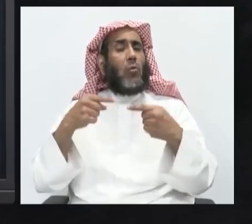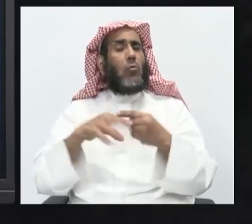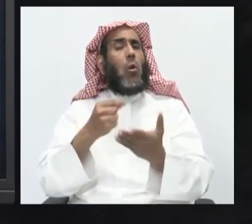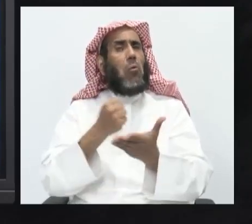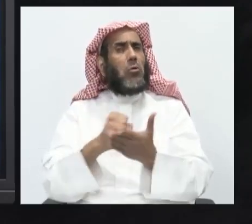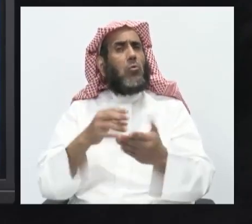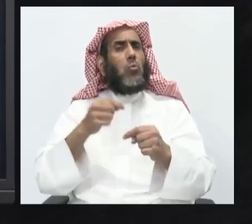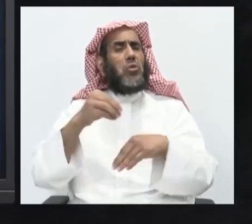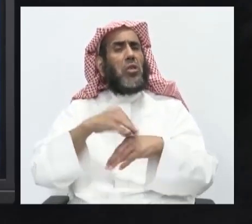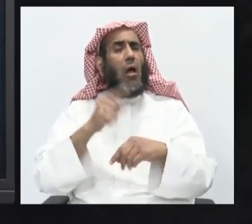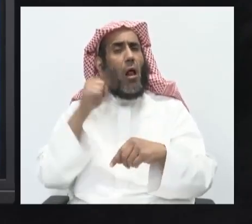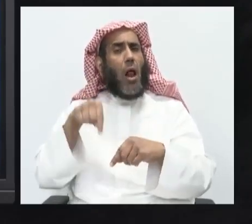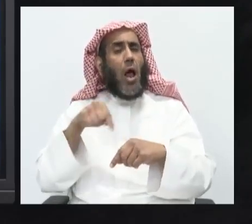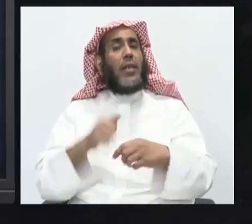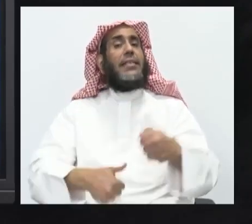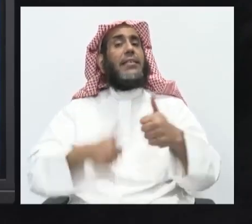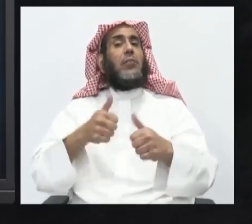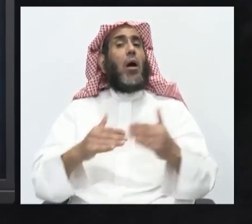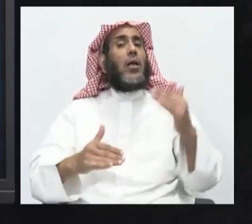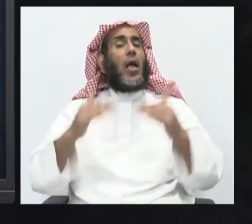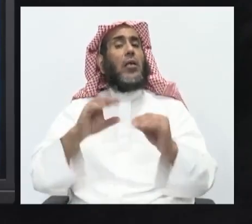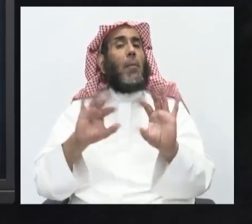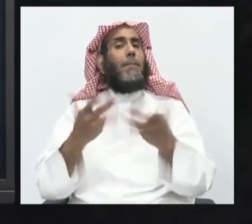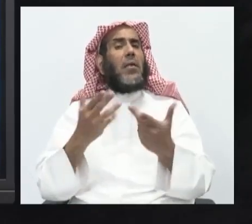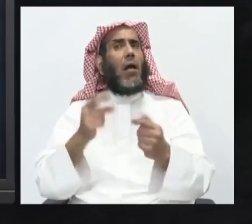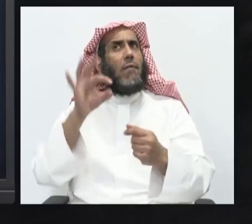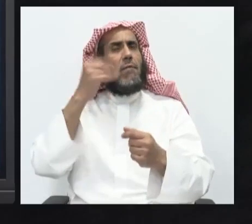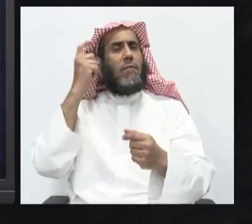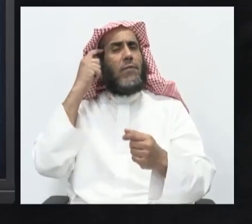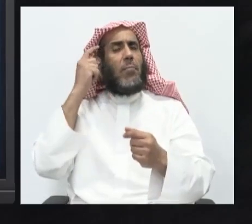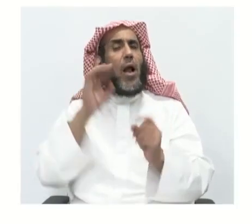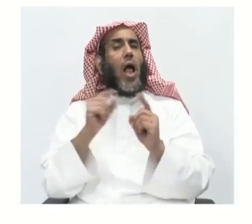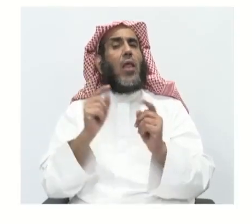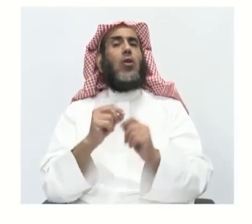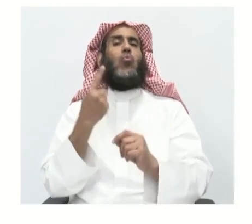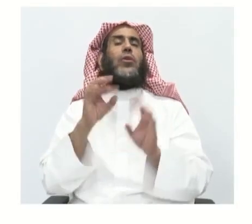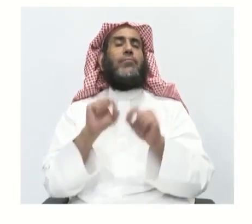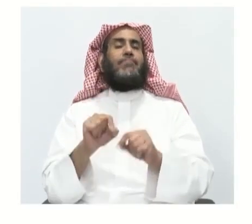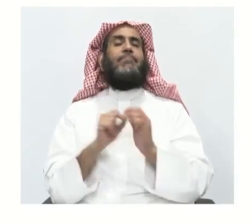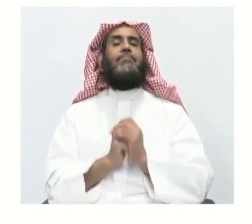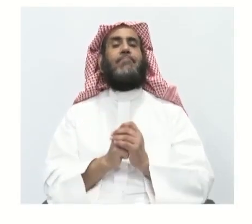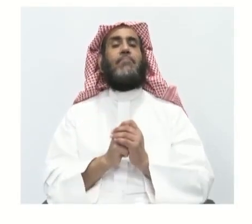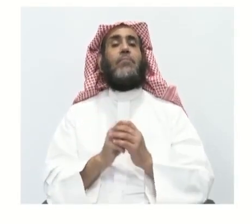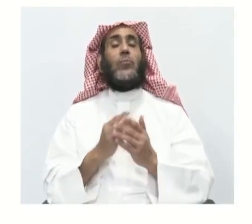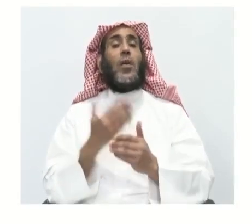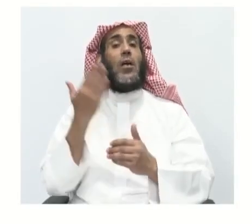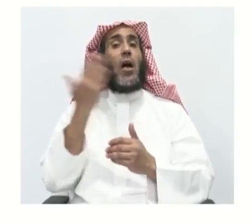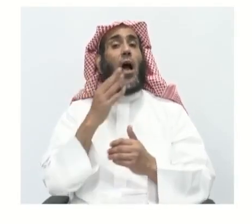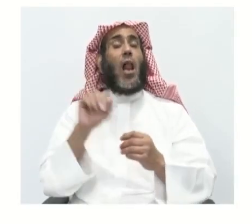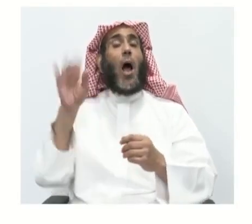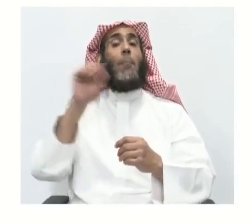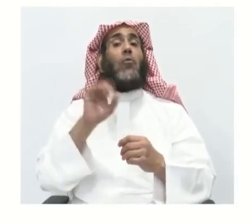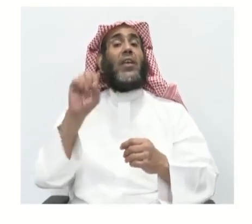والزياده هنا اختبار يقيس مدى فهمك لهذه الوحده قال ابو فراس